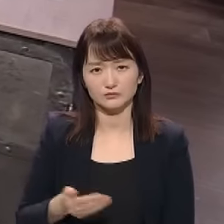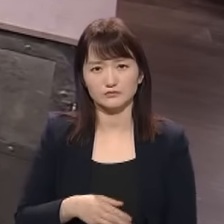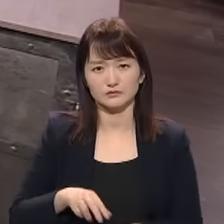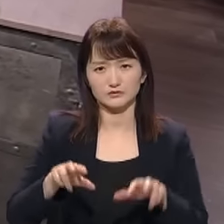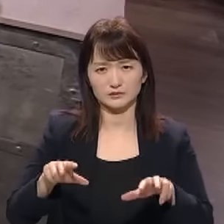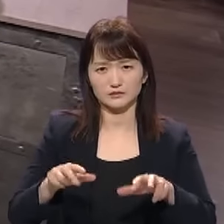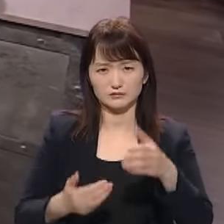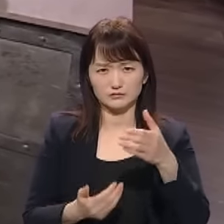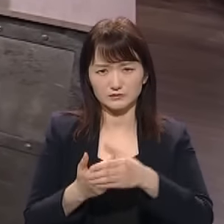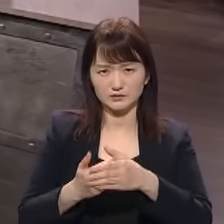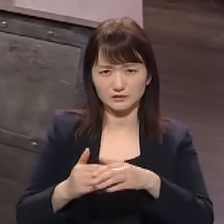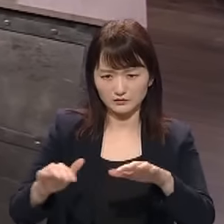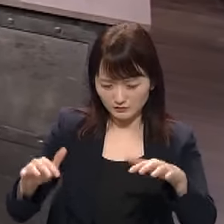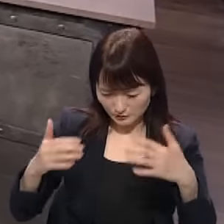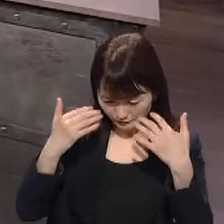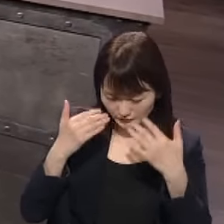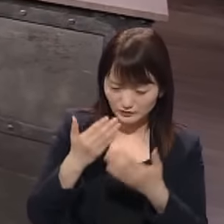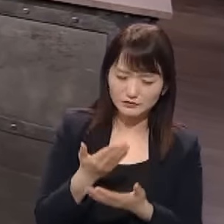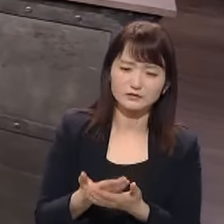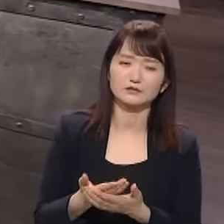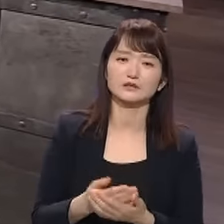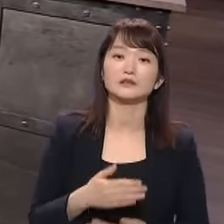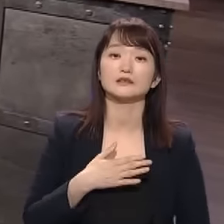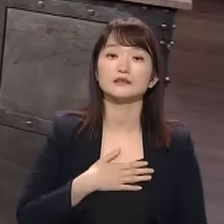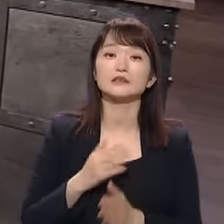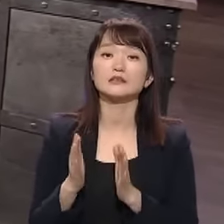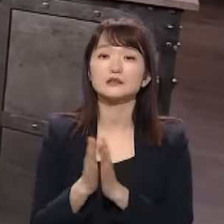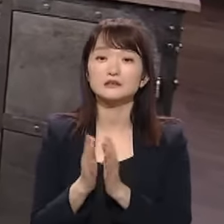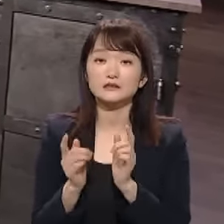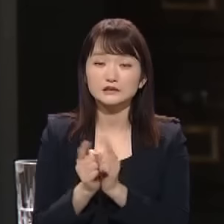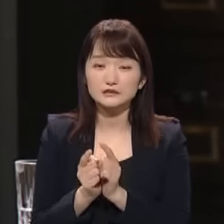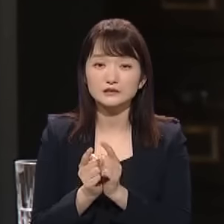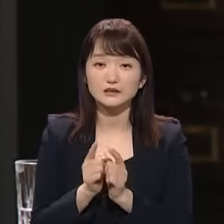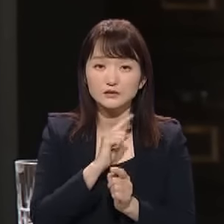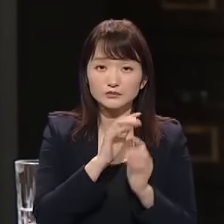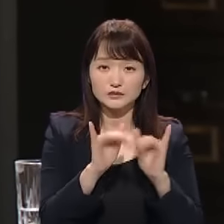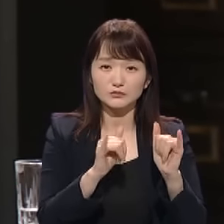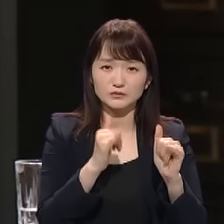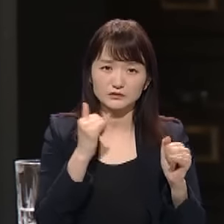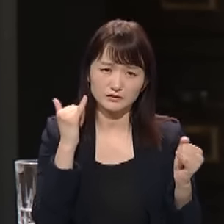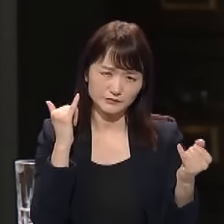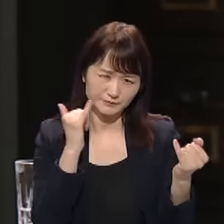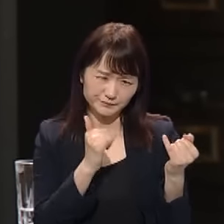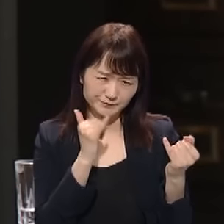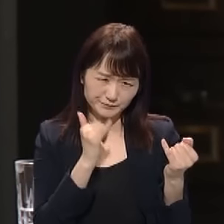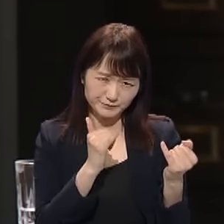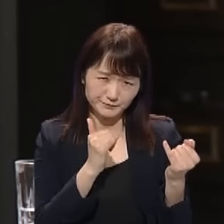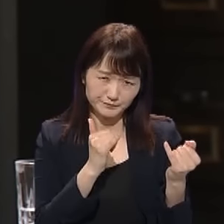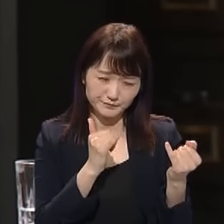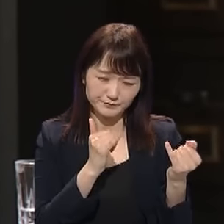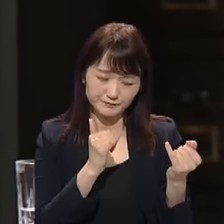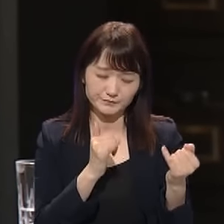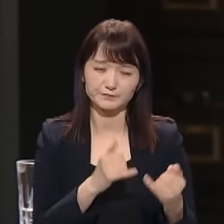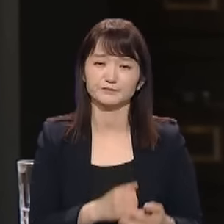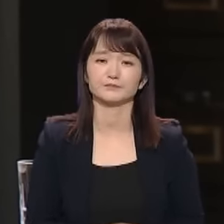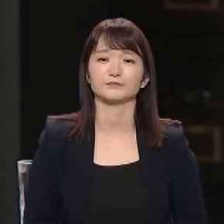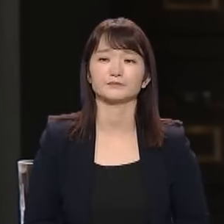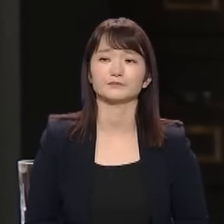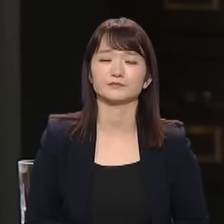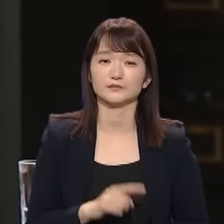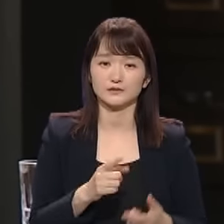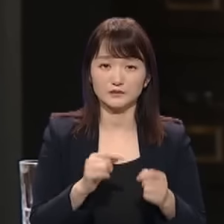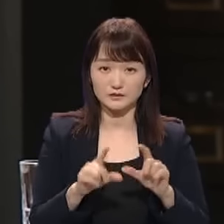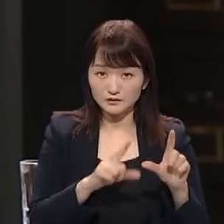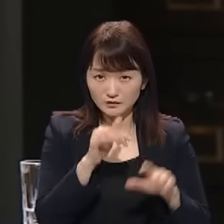좀 주목을 좀 해주십시오. 제가 직접 제보자분과 통화를 하면서 정말 이런 삶을